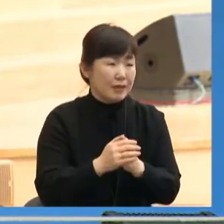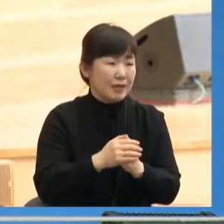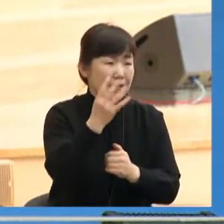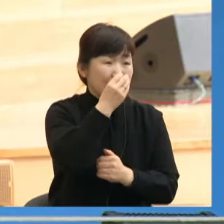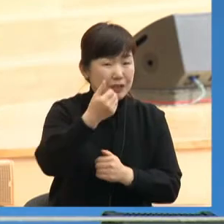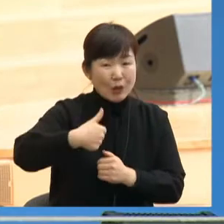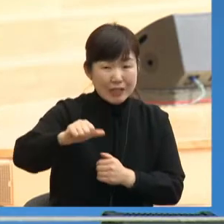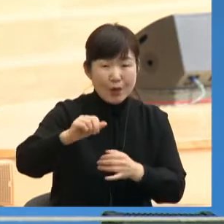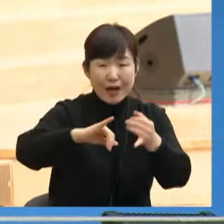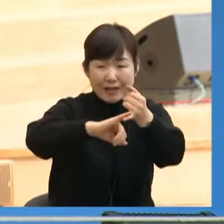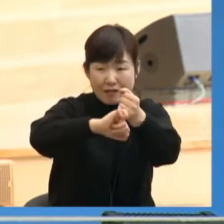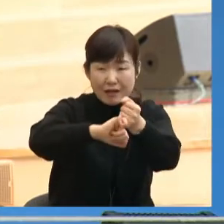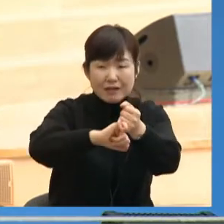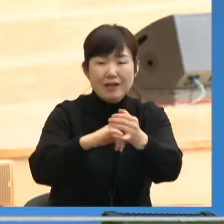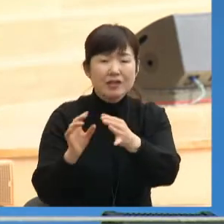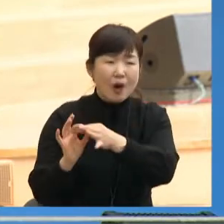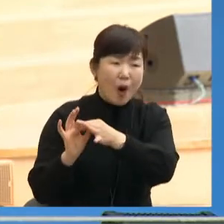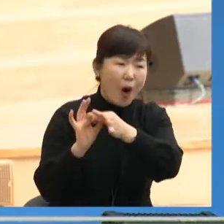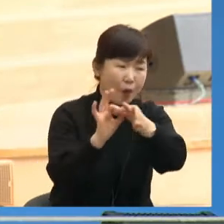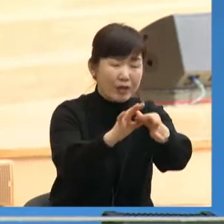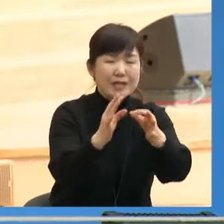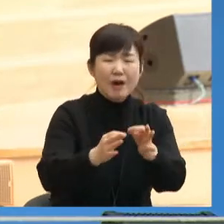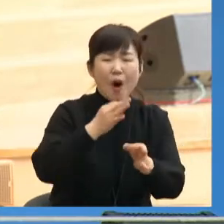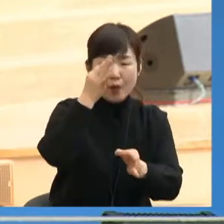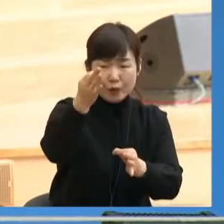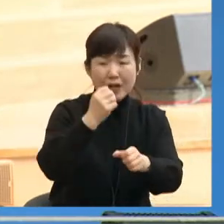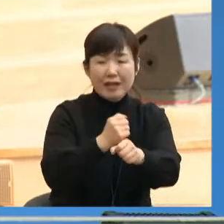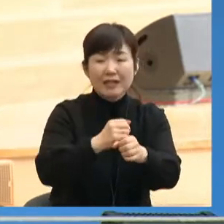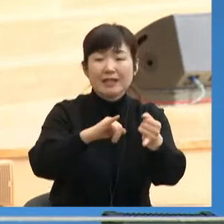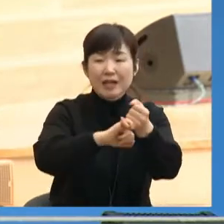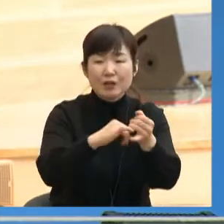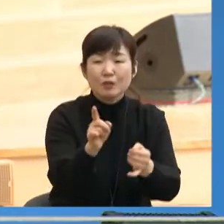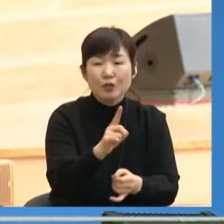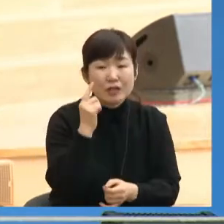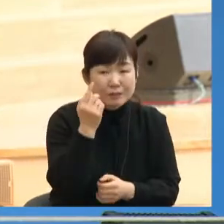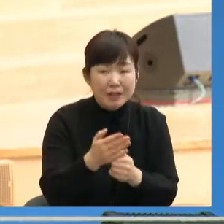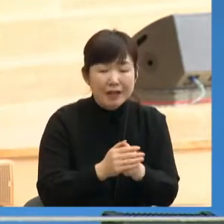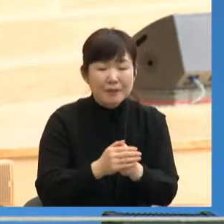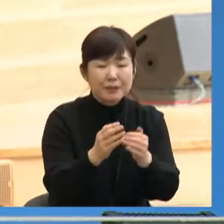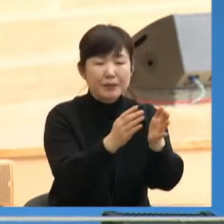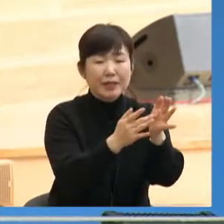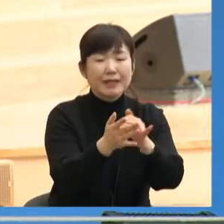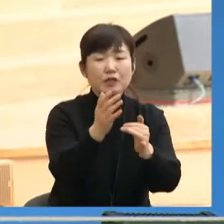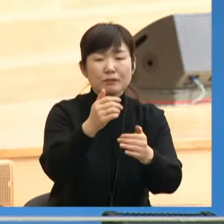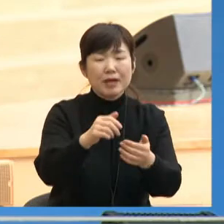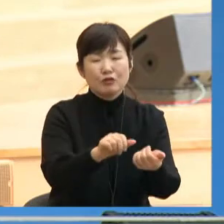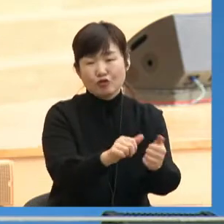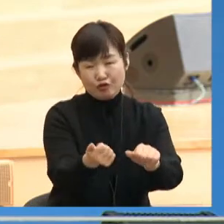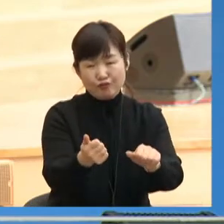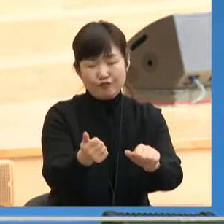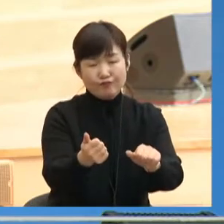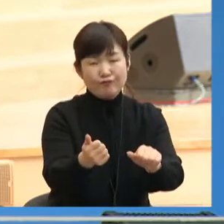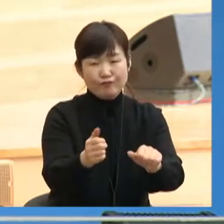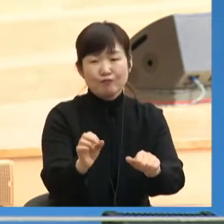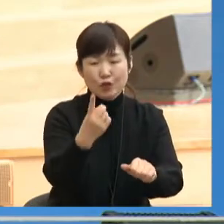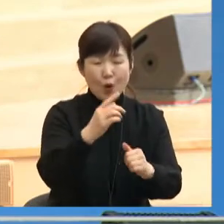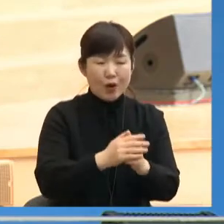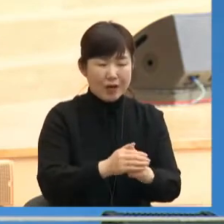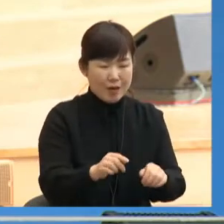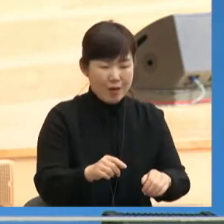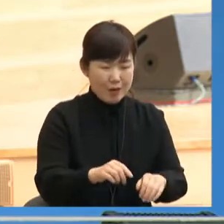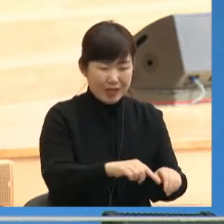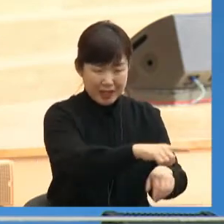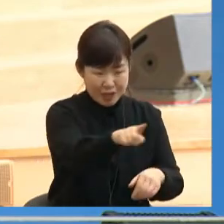그 언약을 영원토록 하겠다는 그 약속인데 그 약속이 무엇입니까? 예수님의 죽음으로 구원할 자를